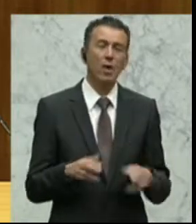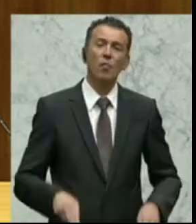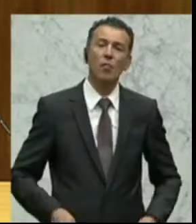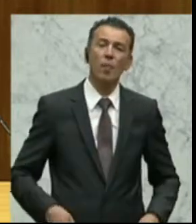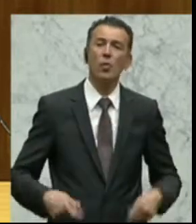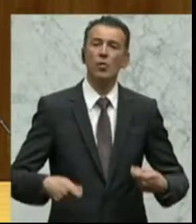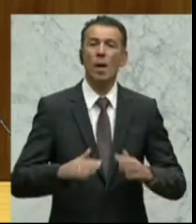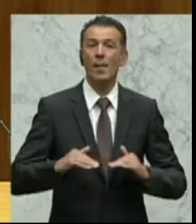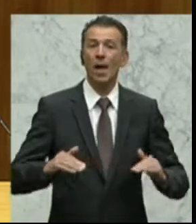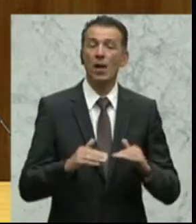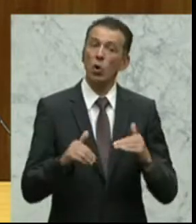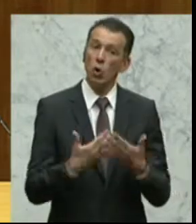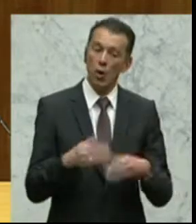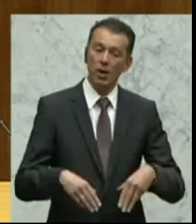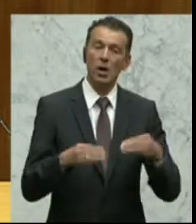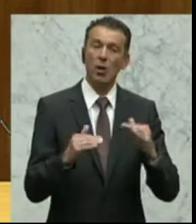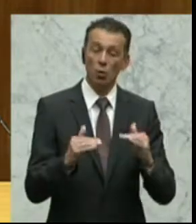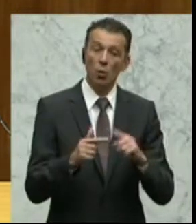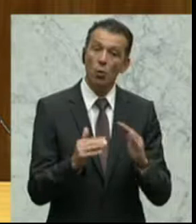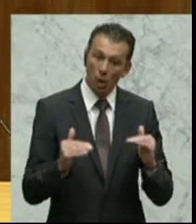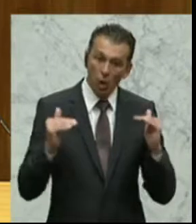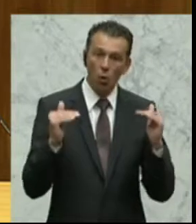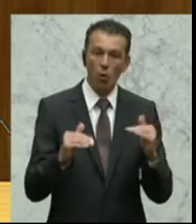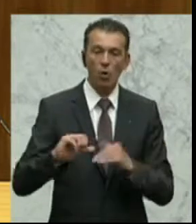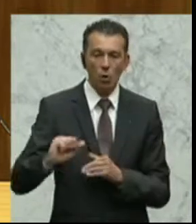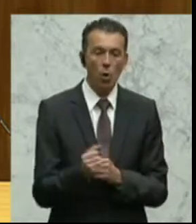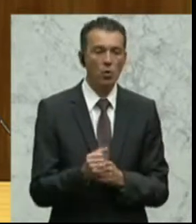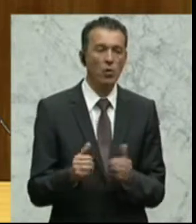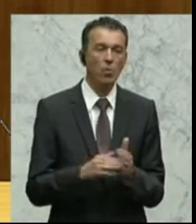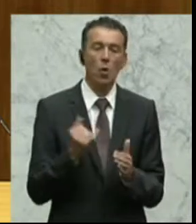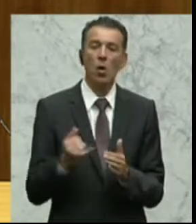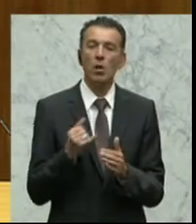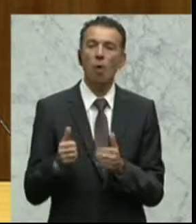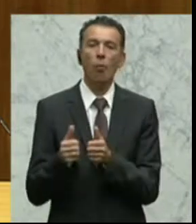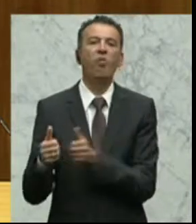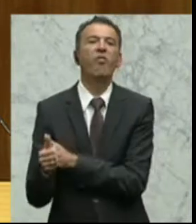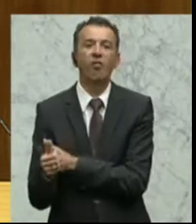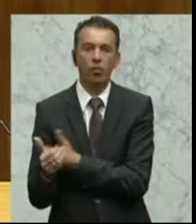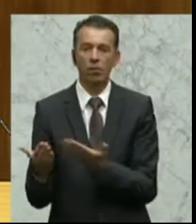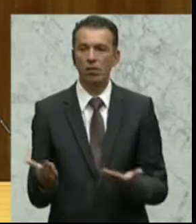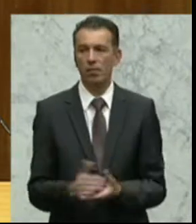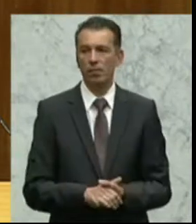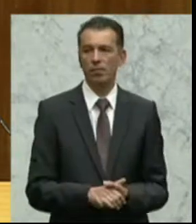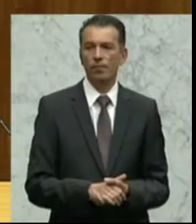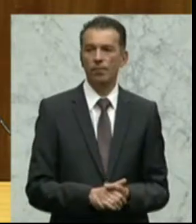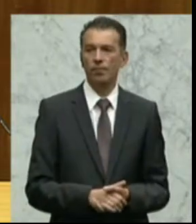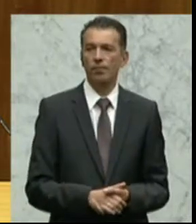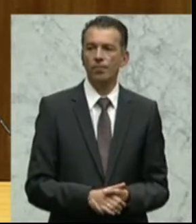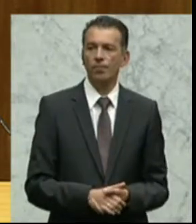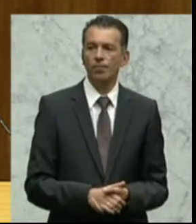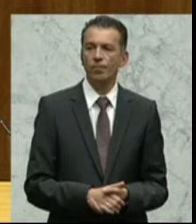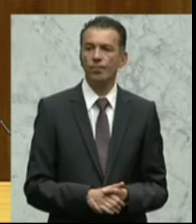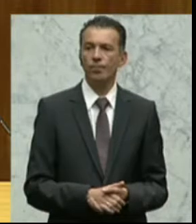Kapitalbereich neu eingeführt und erhöht. Aber trotzdem sind wir noch immer bei den Schlusslichtern, was das betrifft. Und insofern sind hier noch